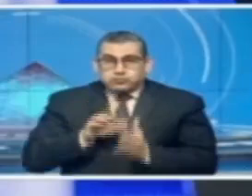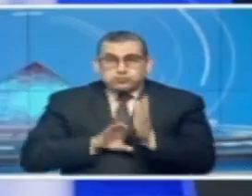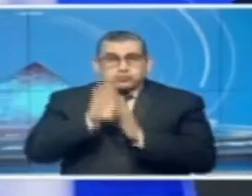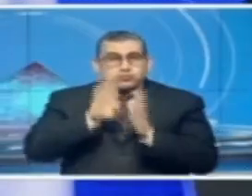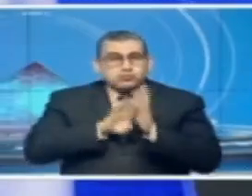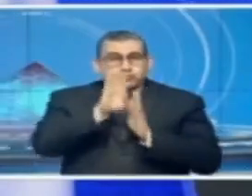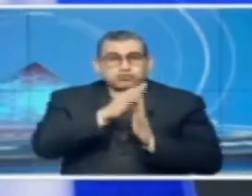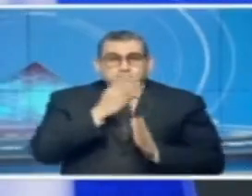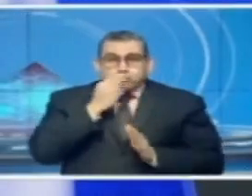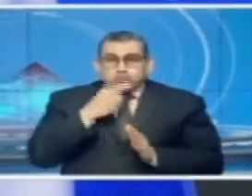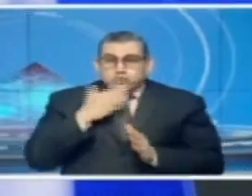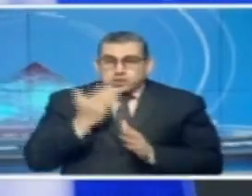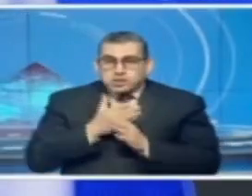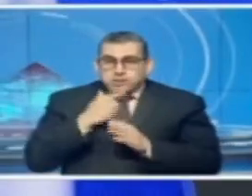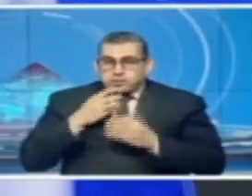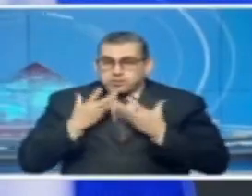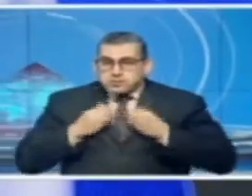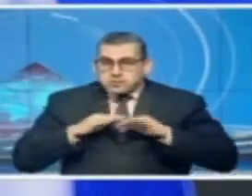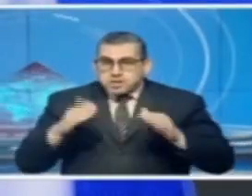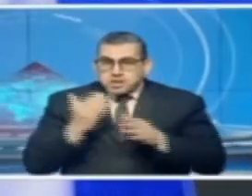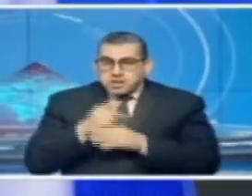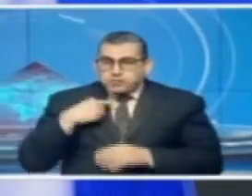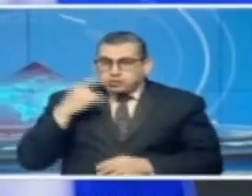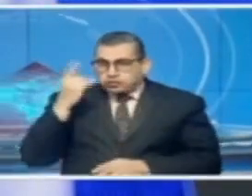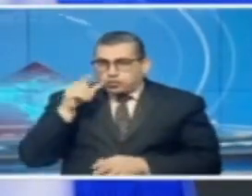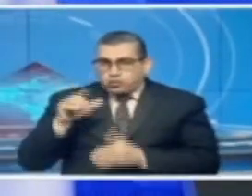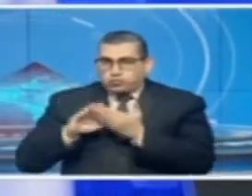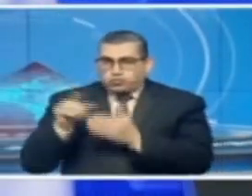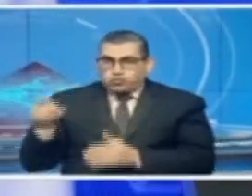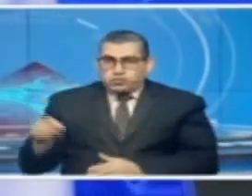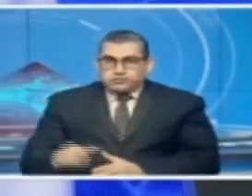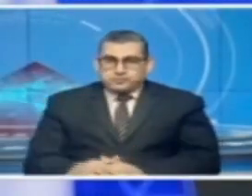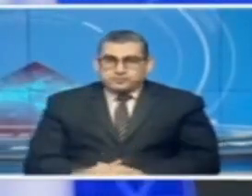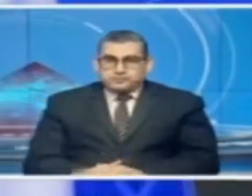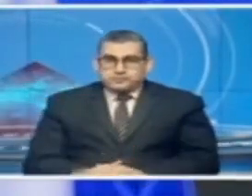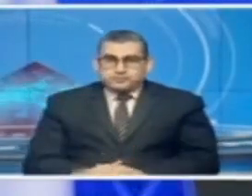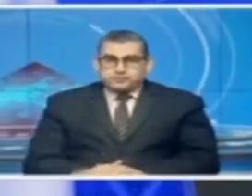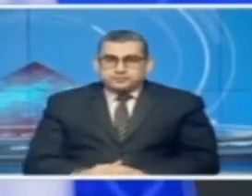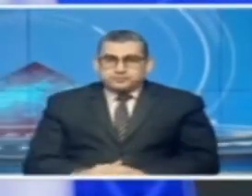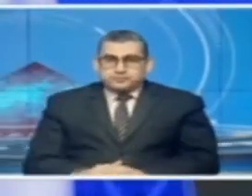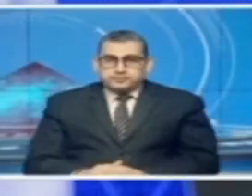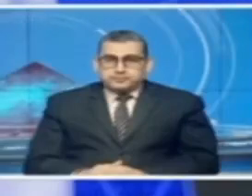التنمية لم تكن لتتحقق دون استقرار.